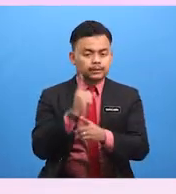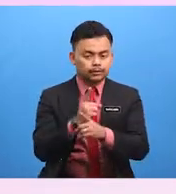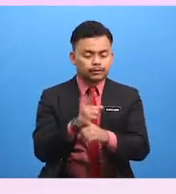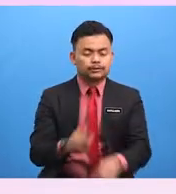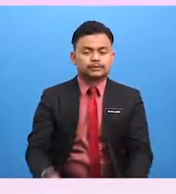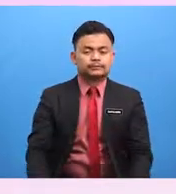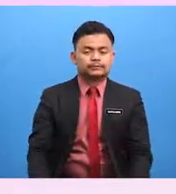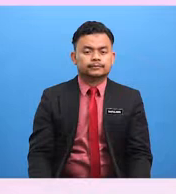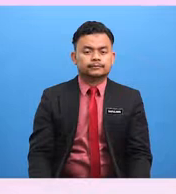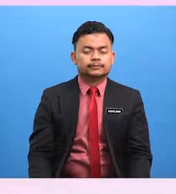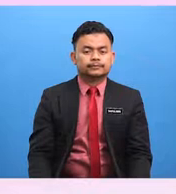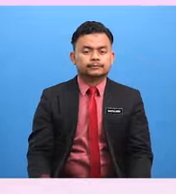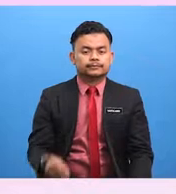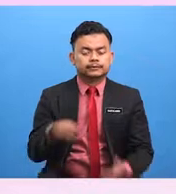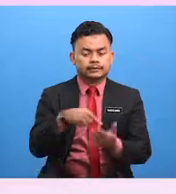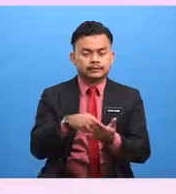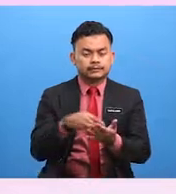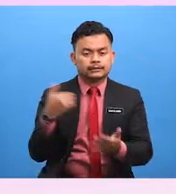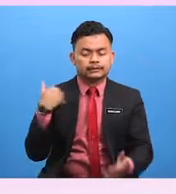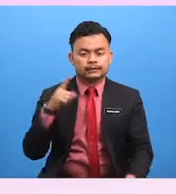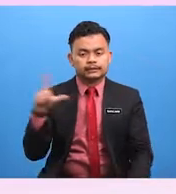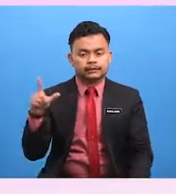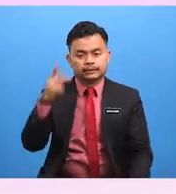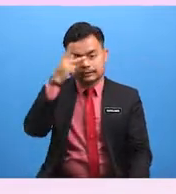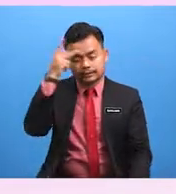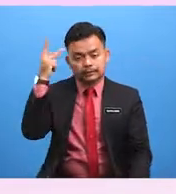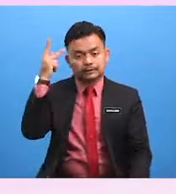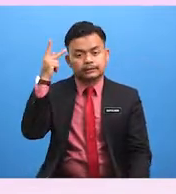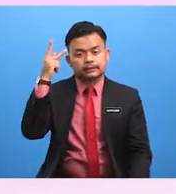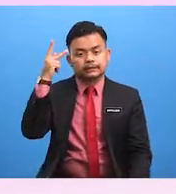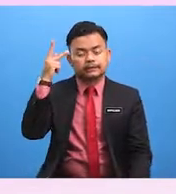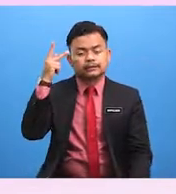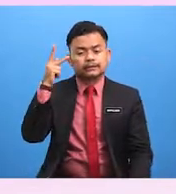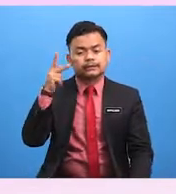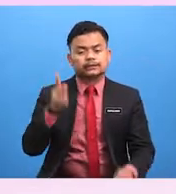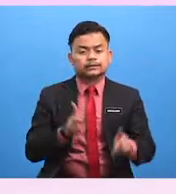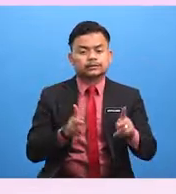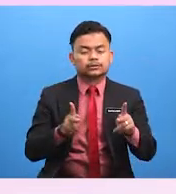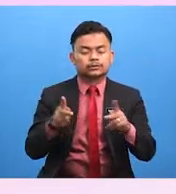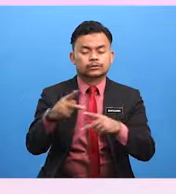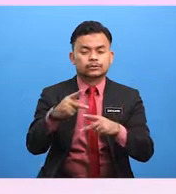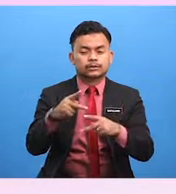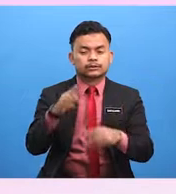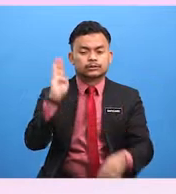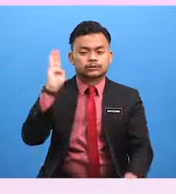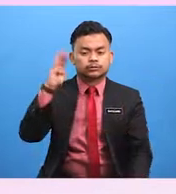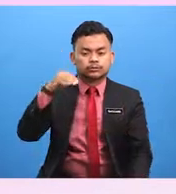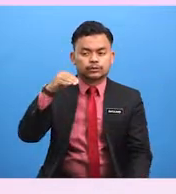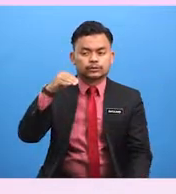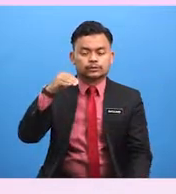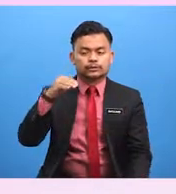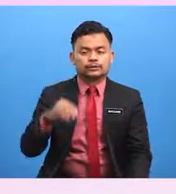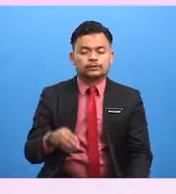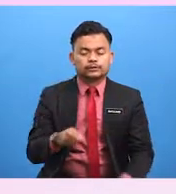Betul. Ini adalah kerana kotak berbentuk kuboid mempunyai ruang yang